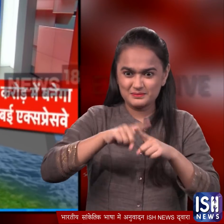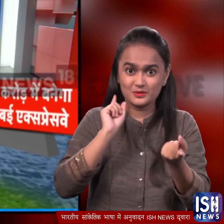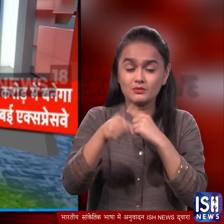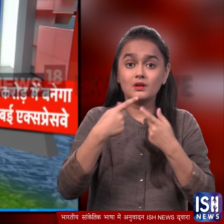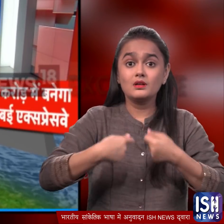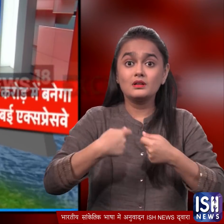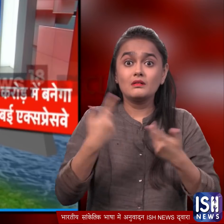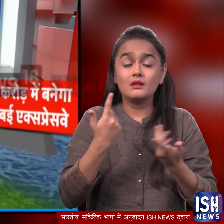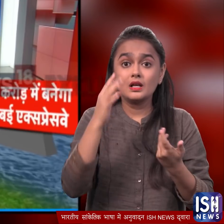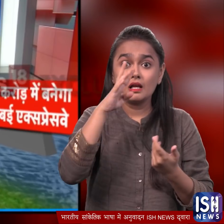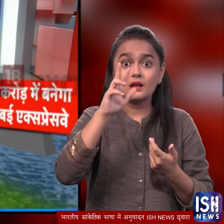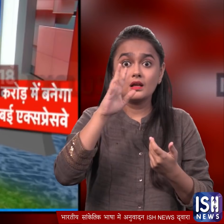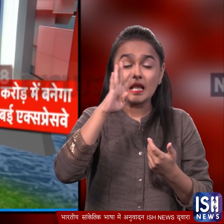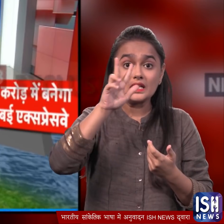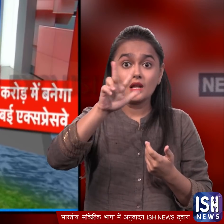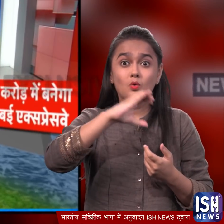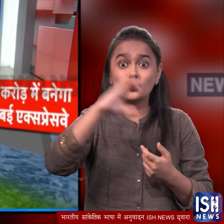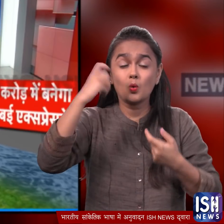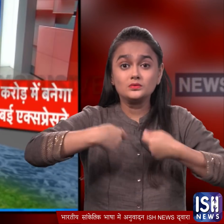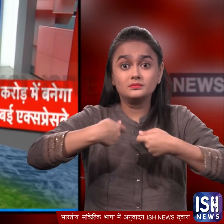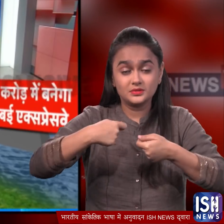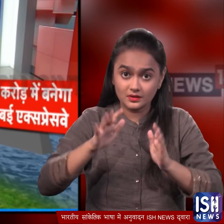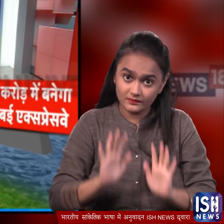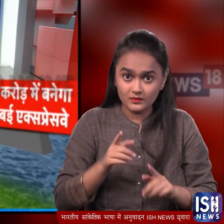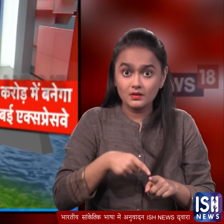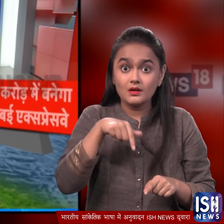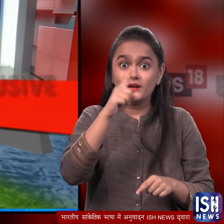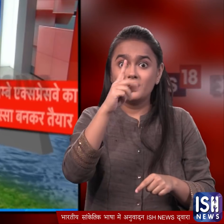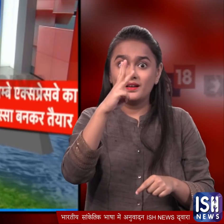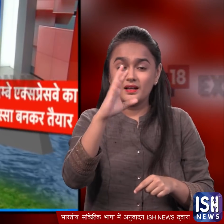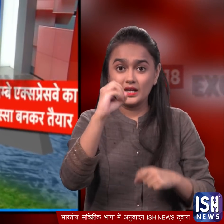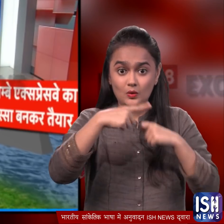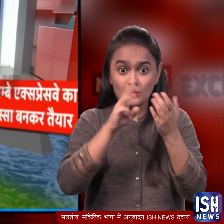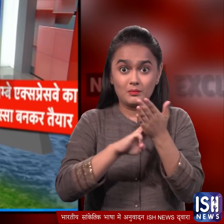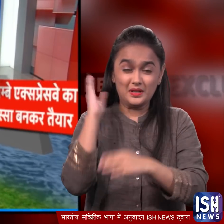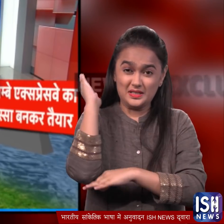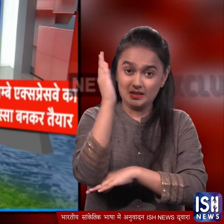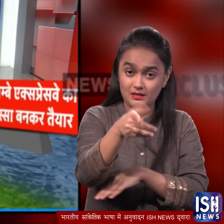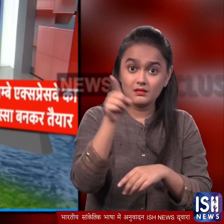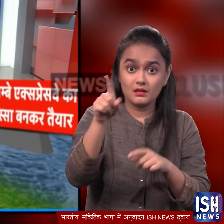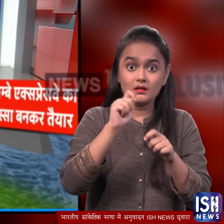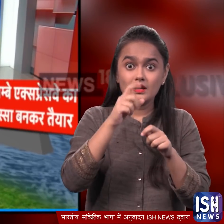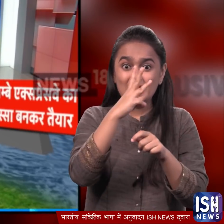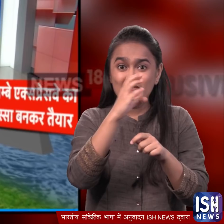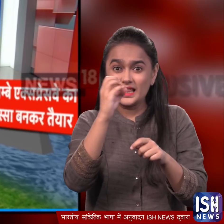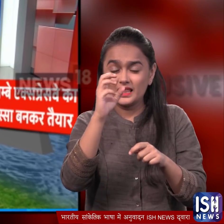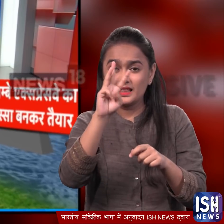पर 98,000 करोड़ रुपए का खर्च आएगा। अभी तक कुल 1380 किलोमीटर लंबे एक्सप्रेसवे